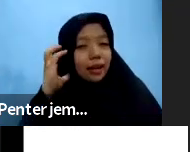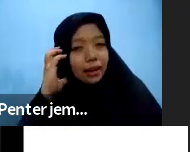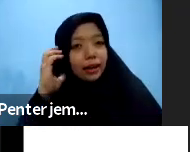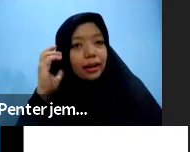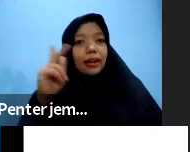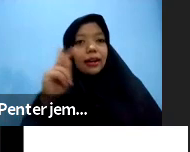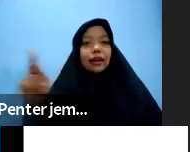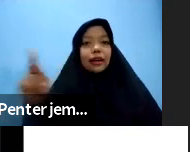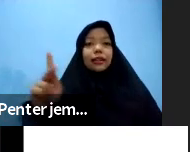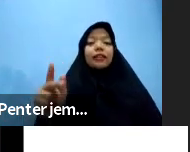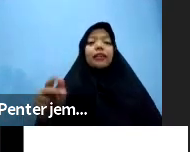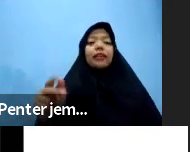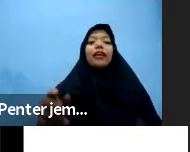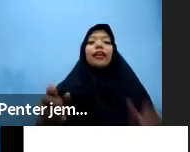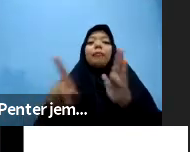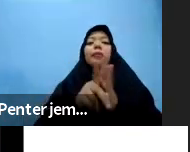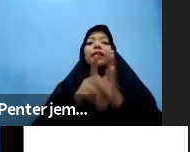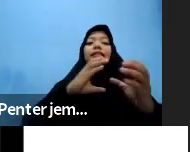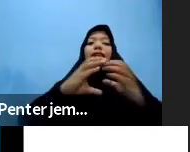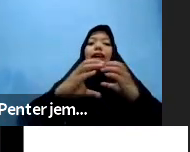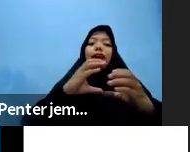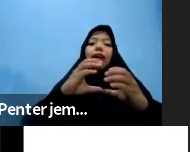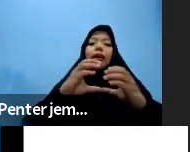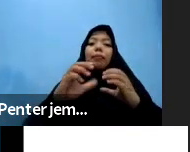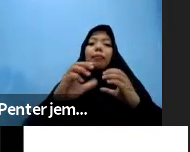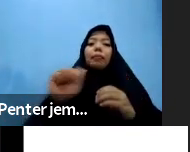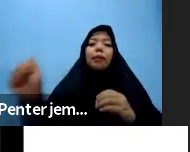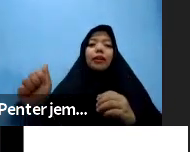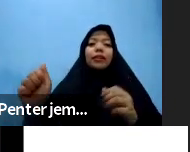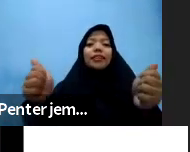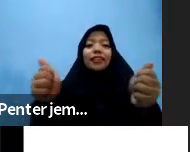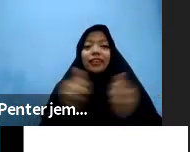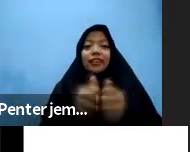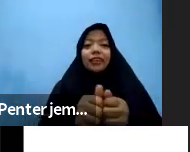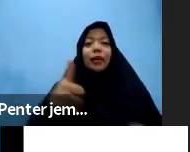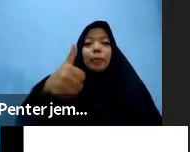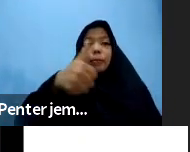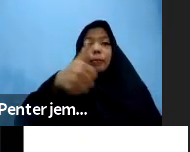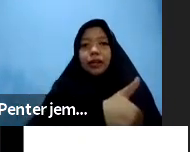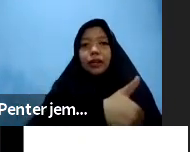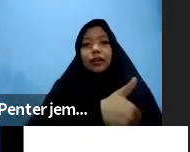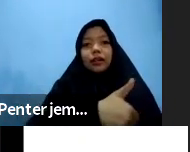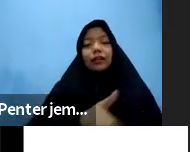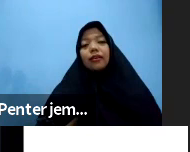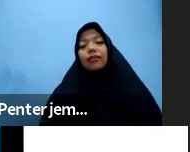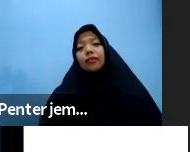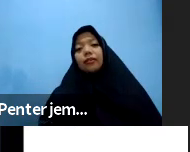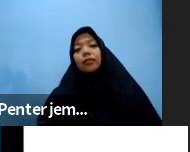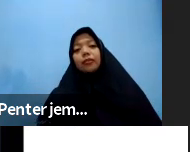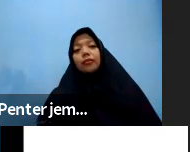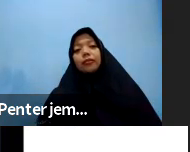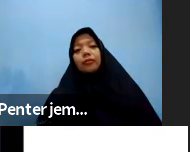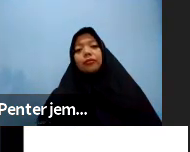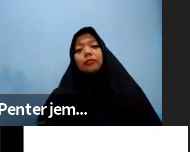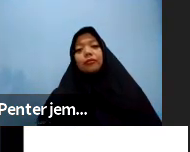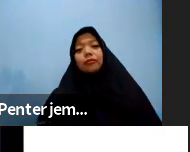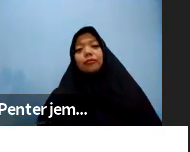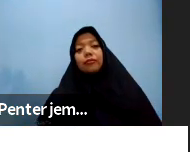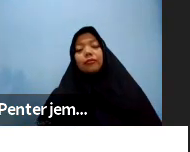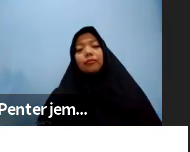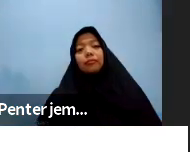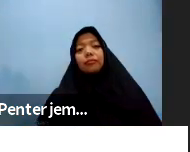dengar ini kalau anak-anak tunarungu ini luar biasa ini mereka cepat karena mereka sangat fokus di pendengarannya